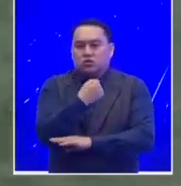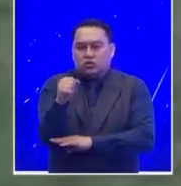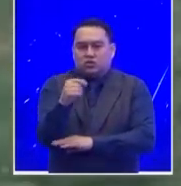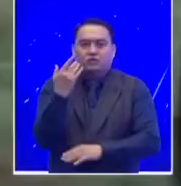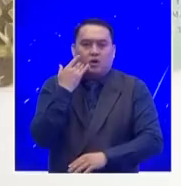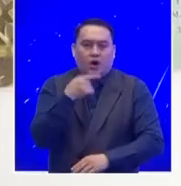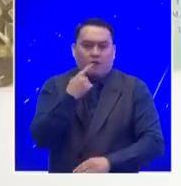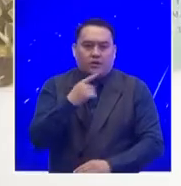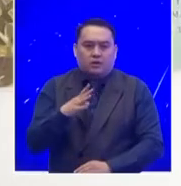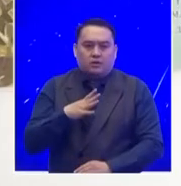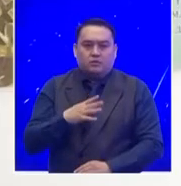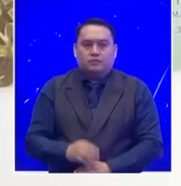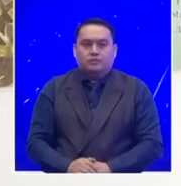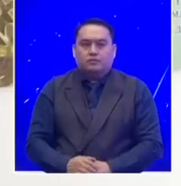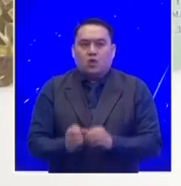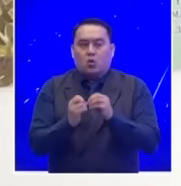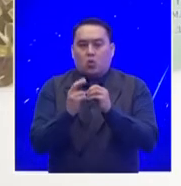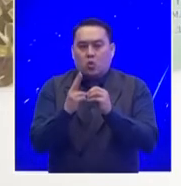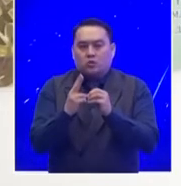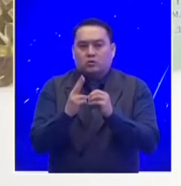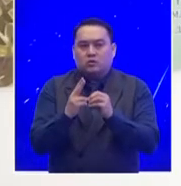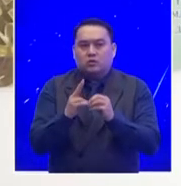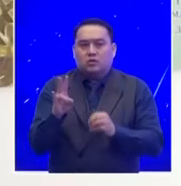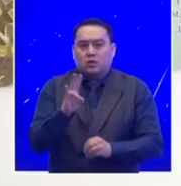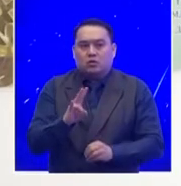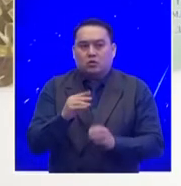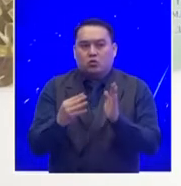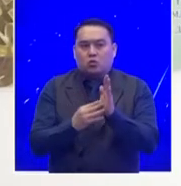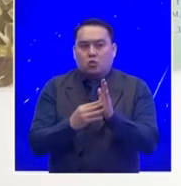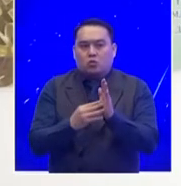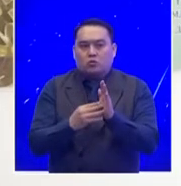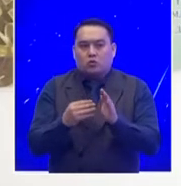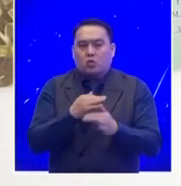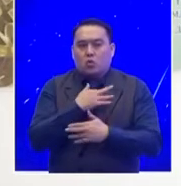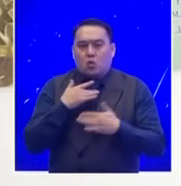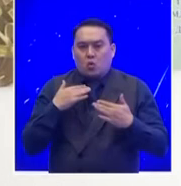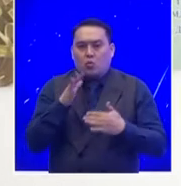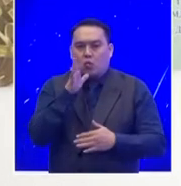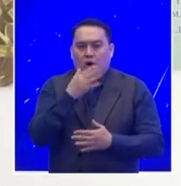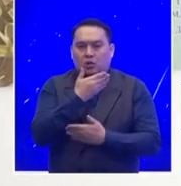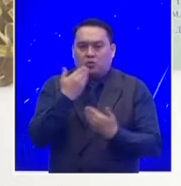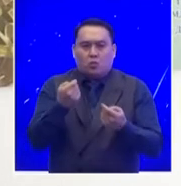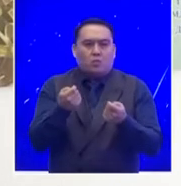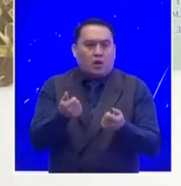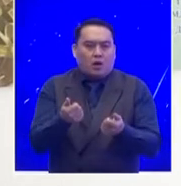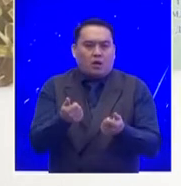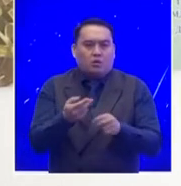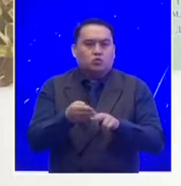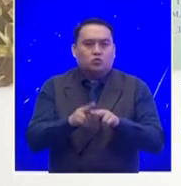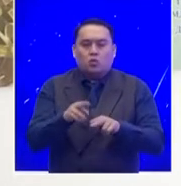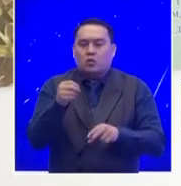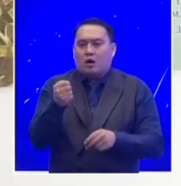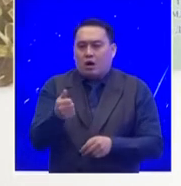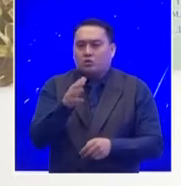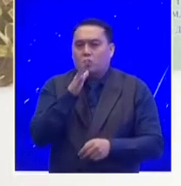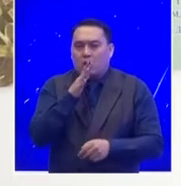ол. 12-ші қаңтардан 9-ші ақпанға дейін ғана соғысқан. Өте көп уақыт емес, азақ уақыт. Бірақ сол аз уақыттың